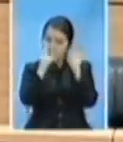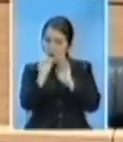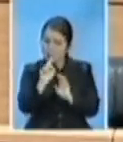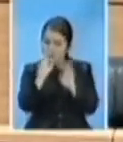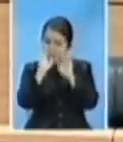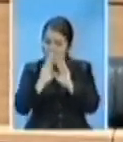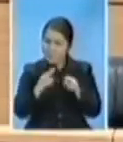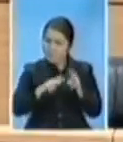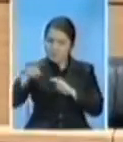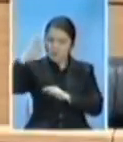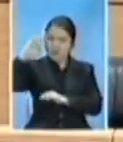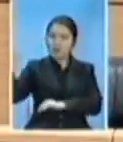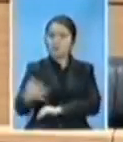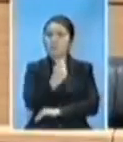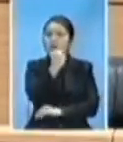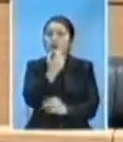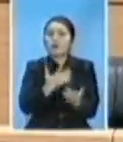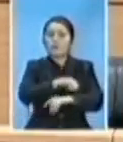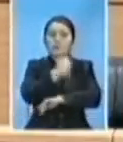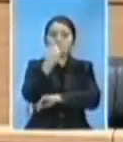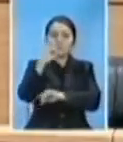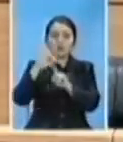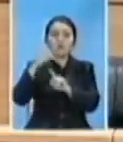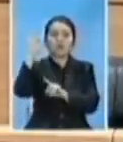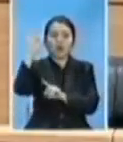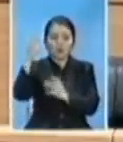โจรจากการยึดอำนาจเมื่อ19กันยายนครับ